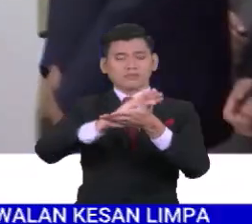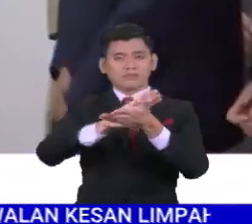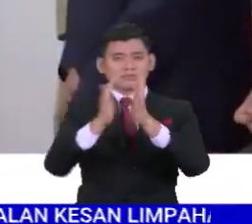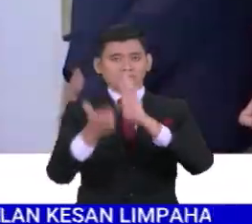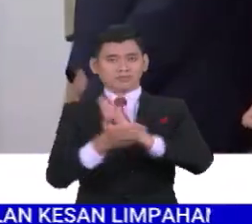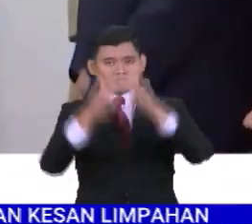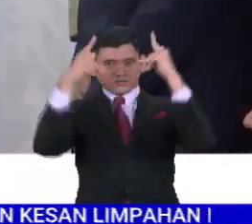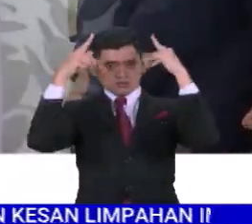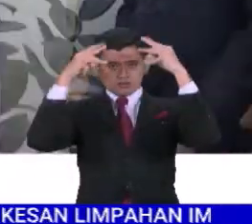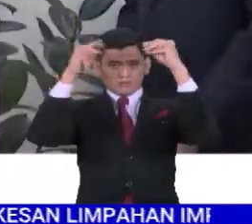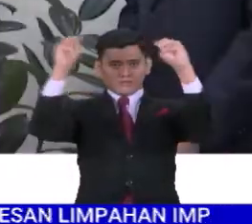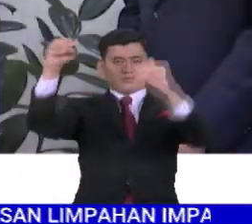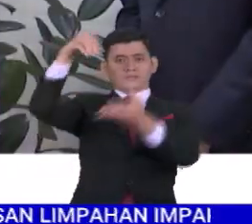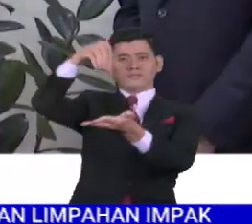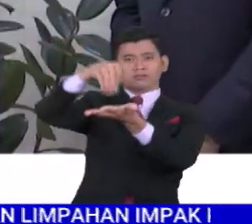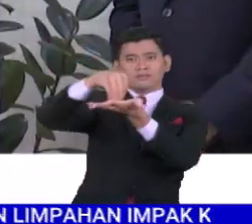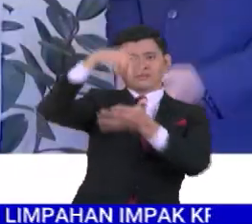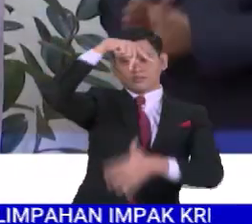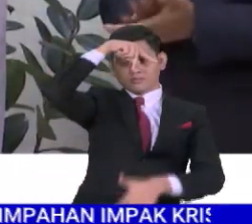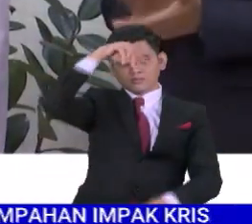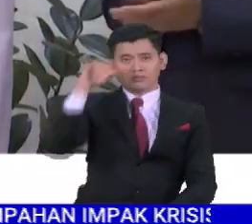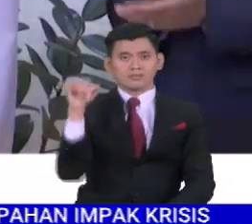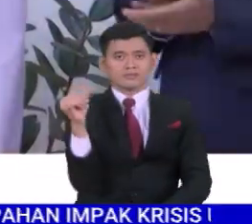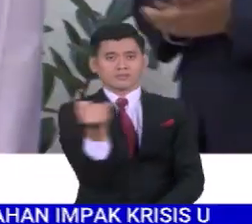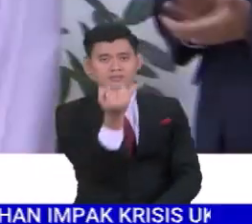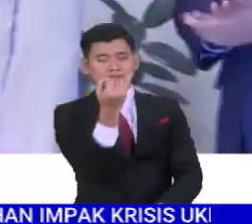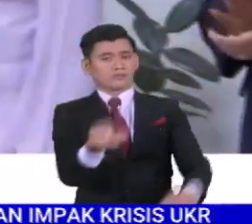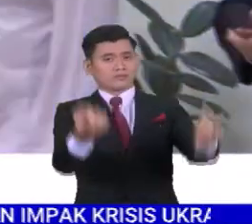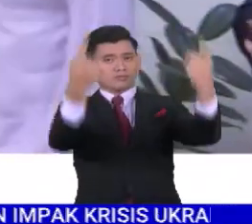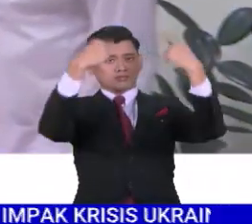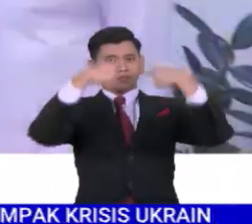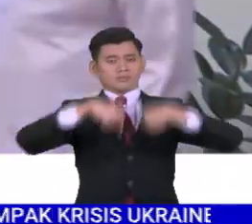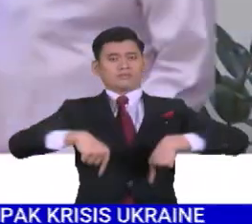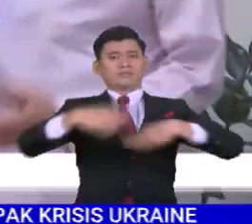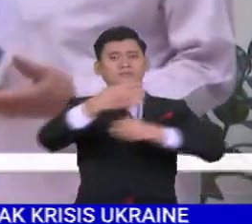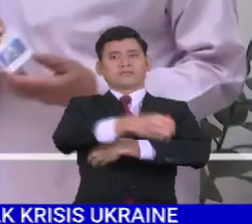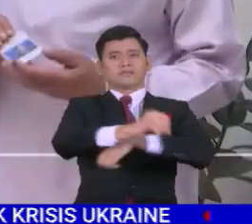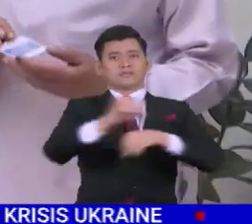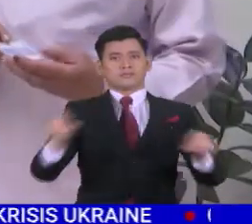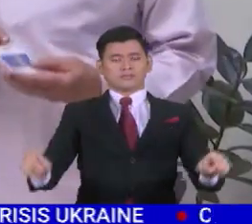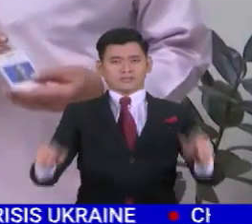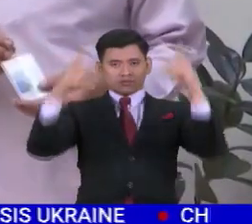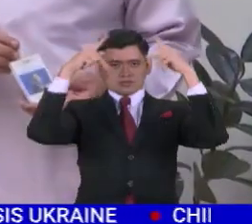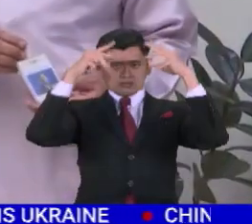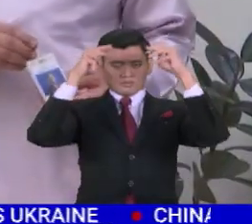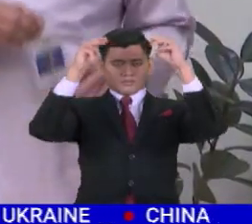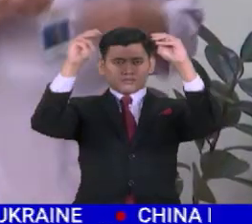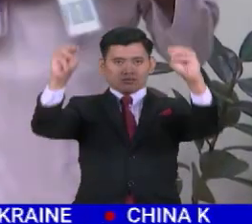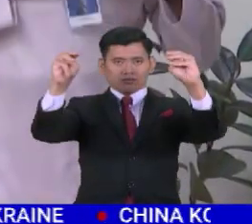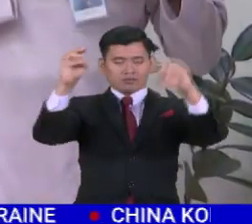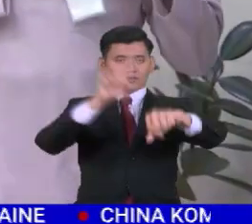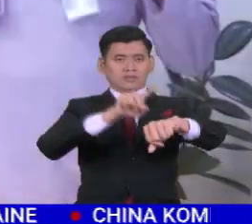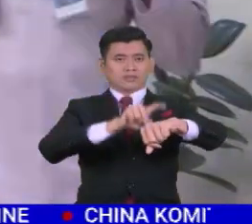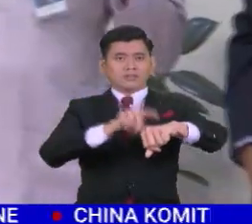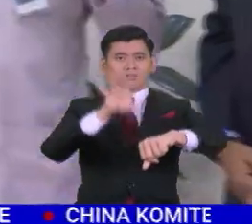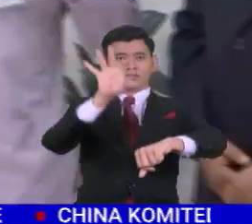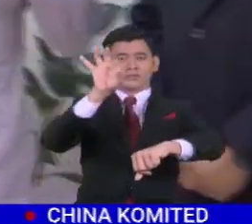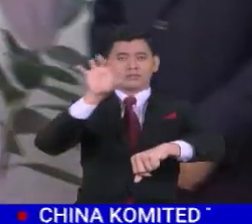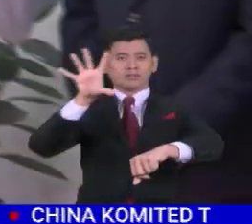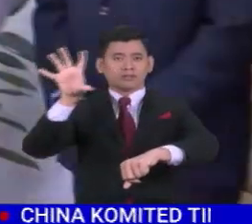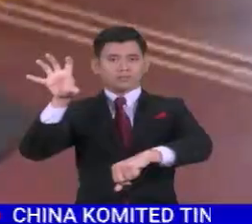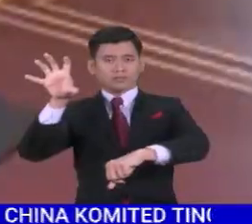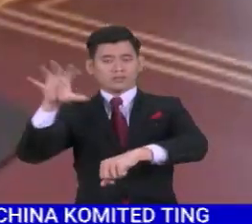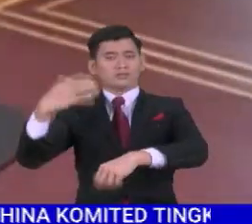di perdana putra-putra Jaya Pulau tiba di bangunan Perdana Putra pada pukul 09.55 pagi disambut